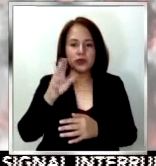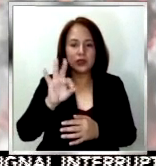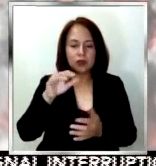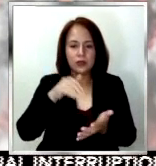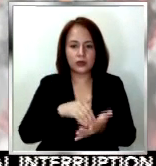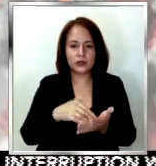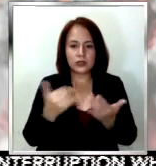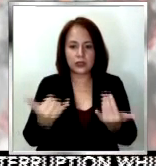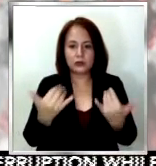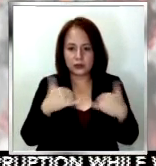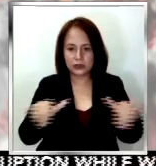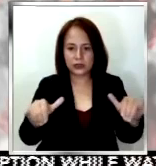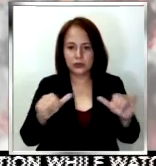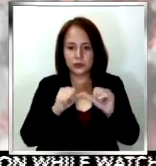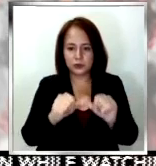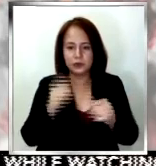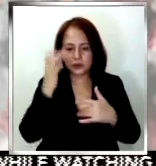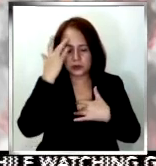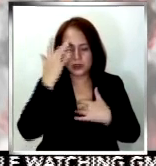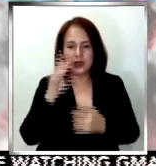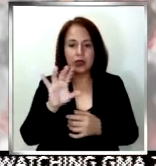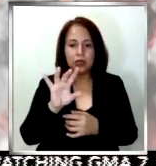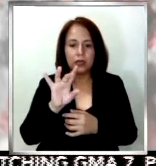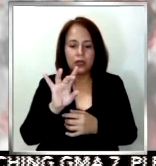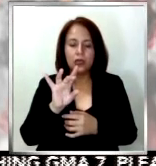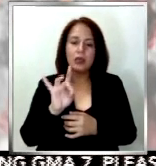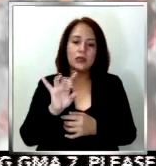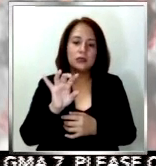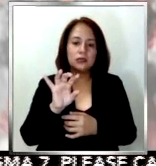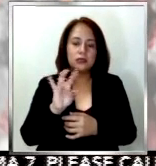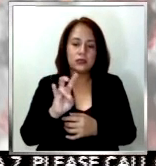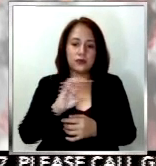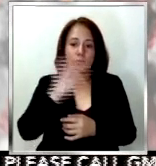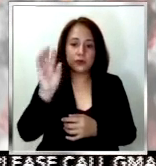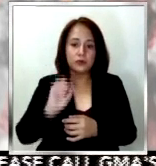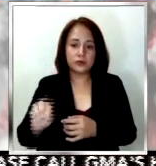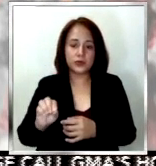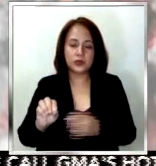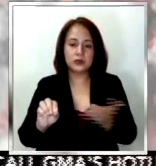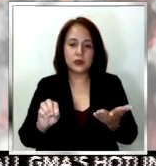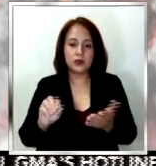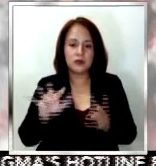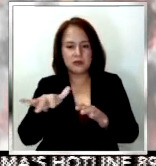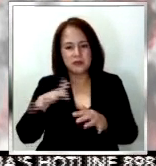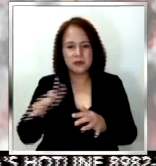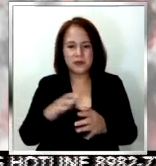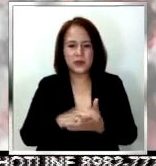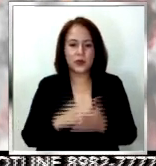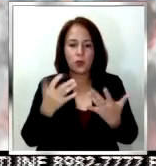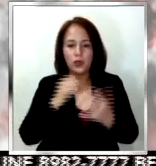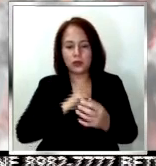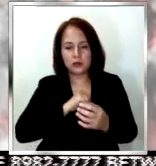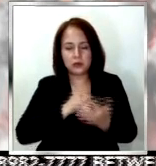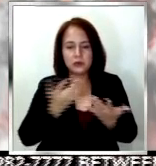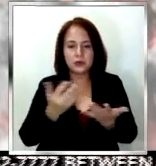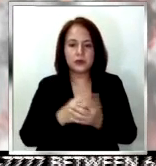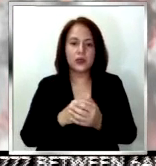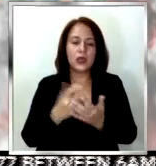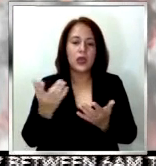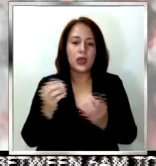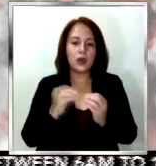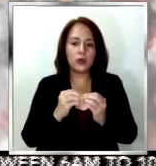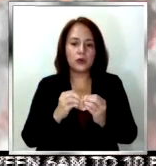pa. 87.1% ang mild, 8.8% asymptomatic, 1.2% severe,